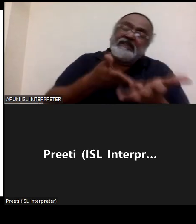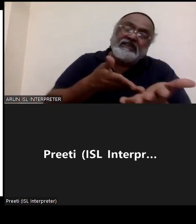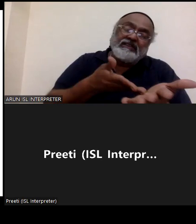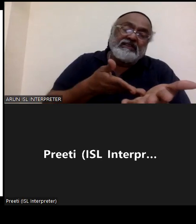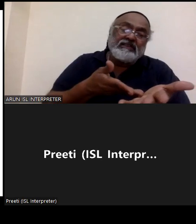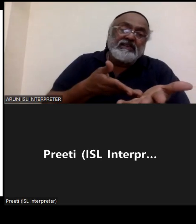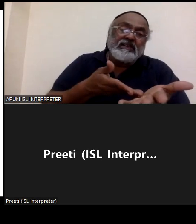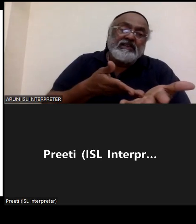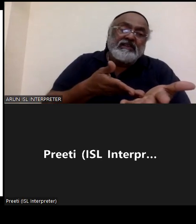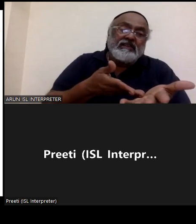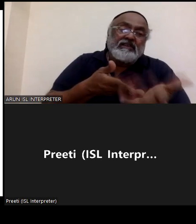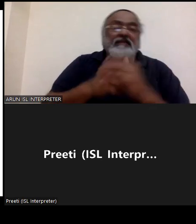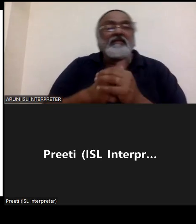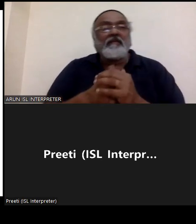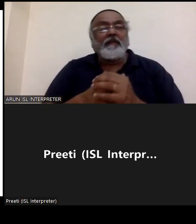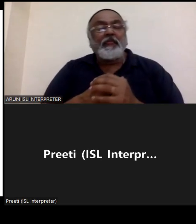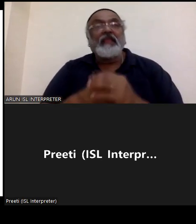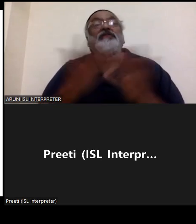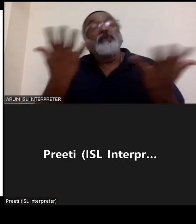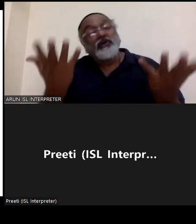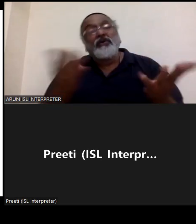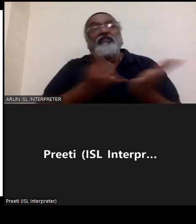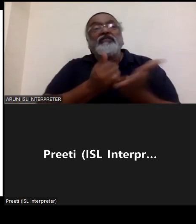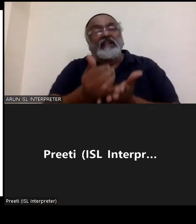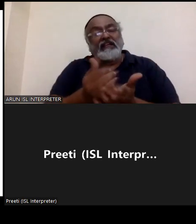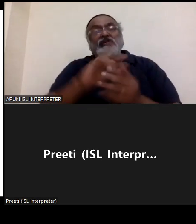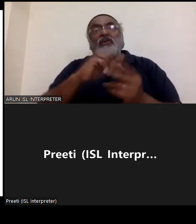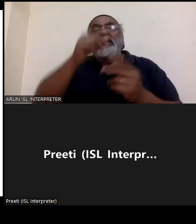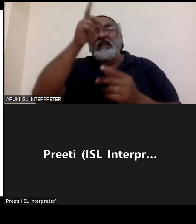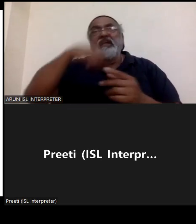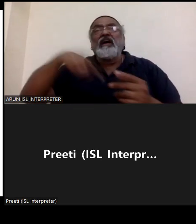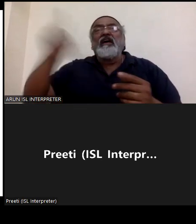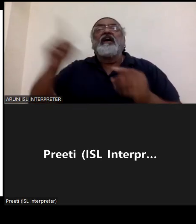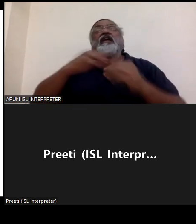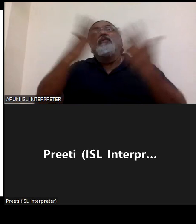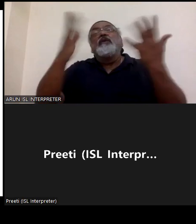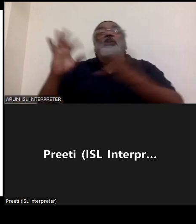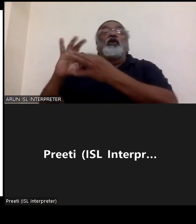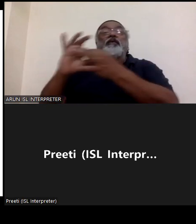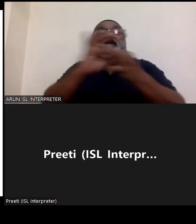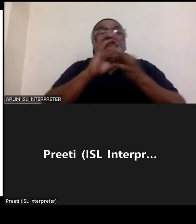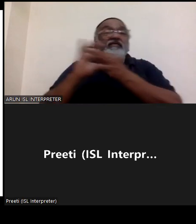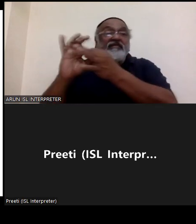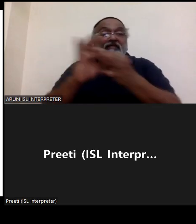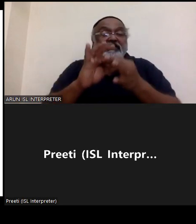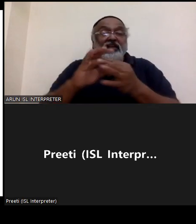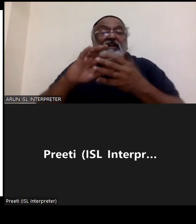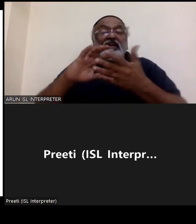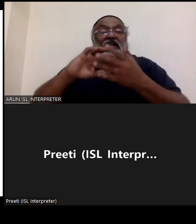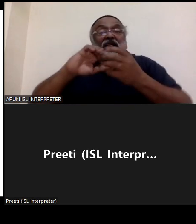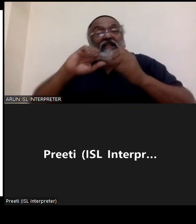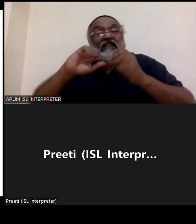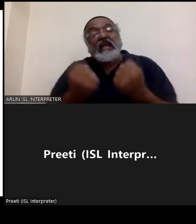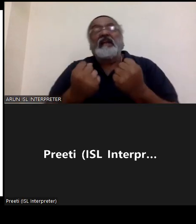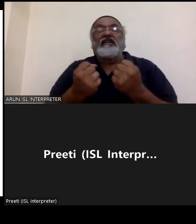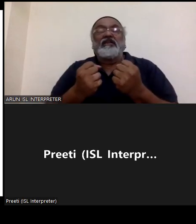इवन इन केस ऑफ विलेज और इन केस ऑफ पैन इंडिया, अ कोऑपरेटिव कैन कंप्लीटली फोकस